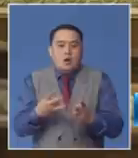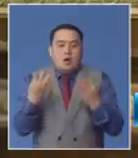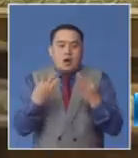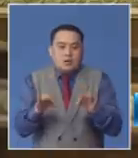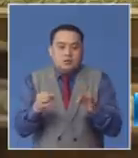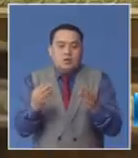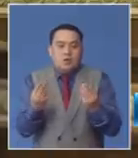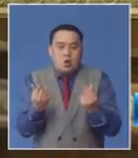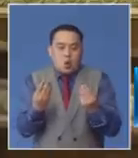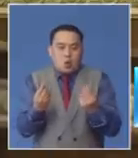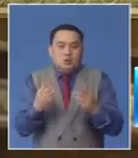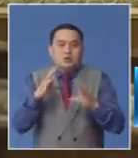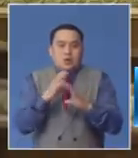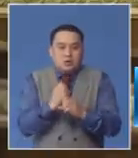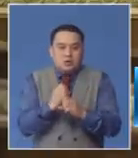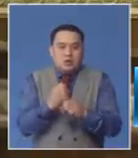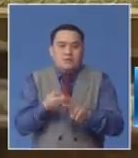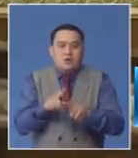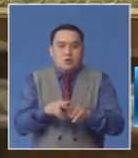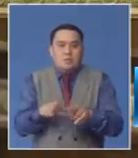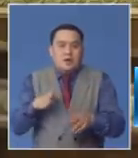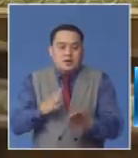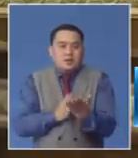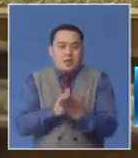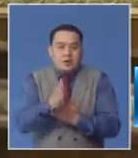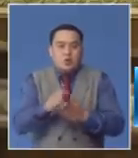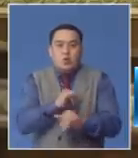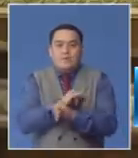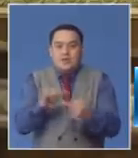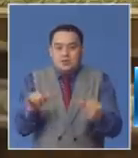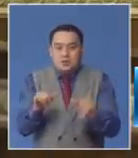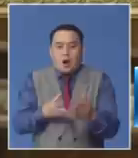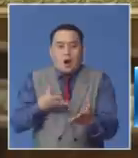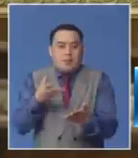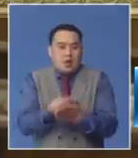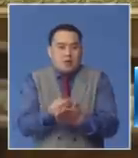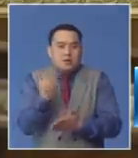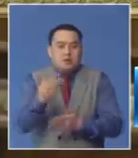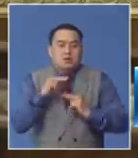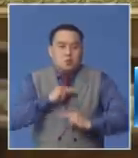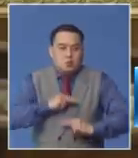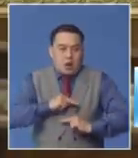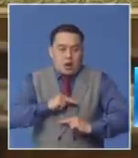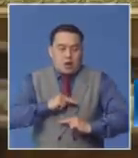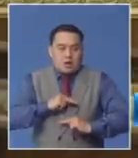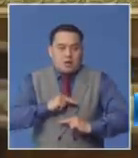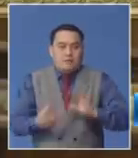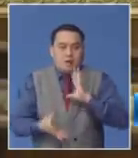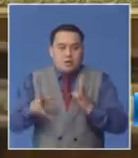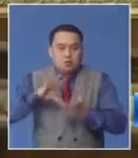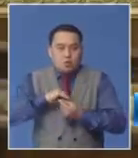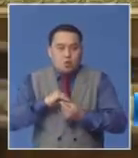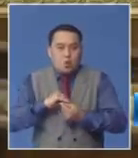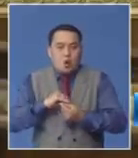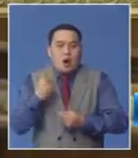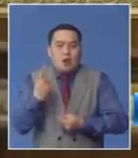средства вот такого снижения были направлены на увеличение оплаты и в трудах результате у не